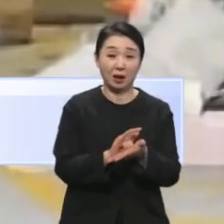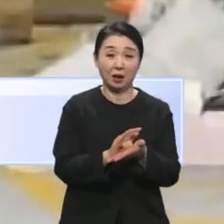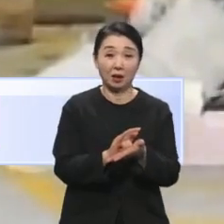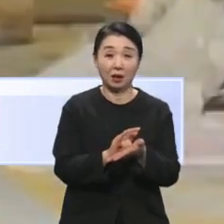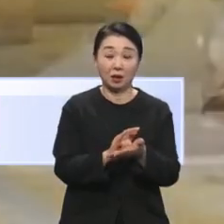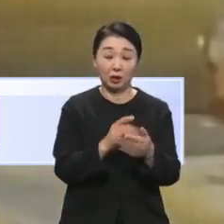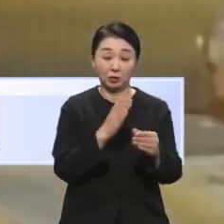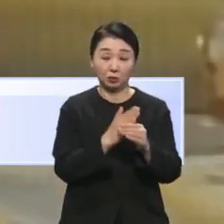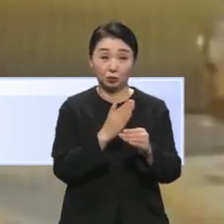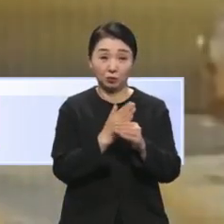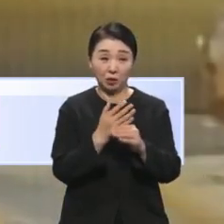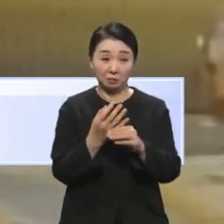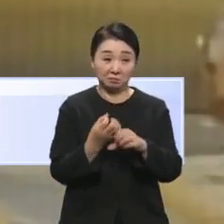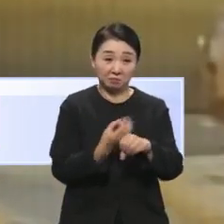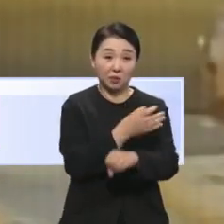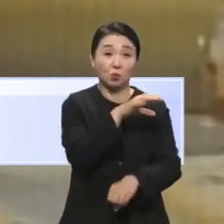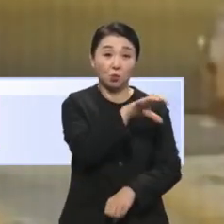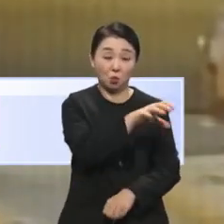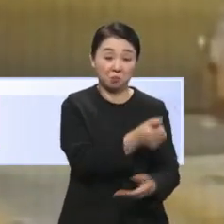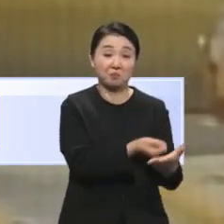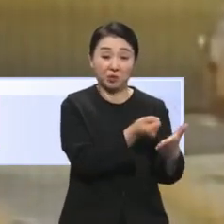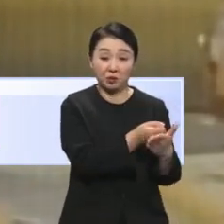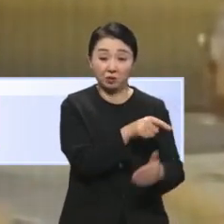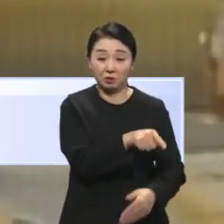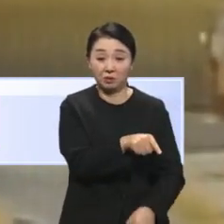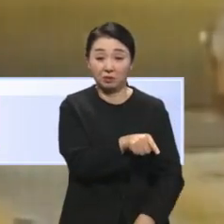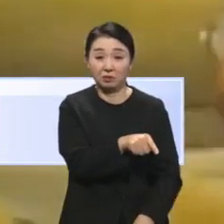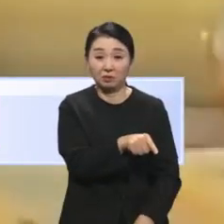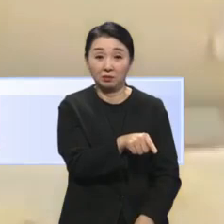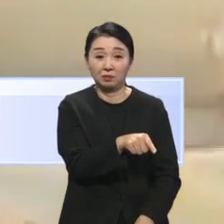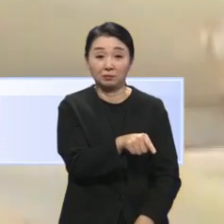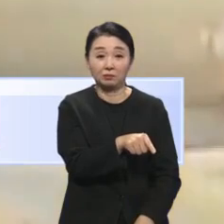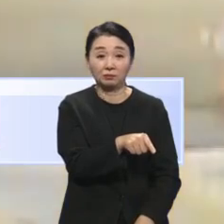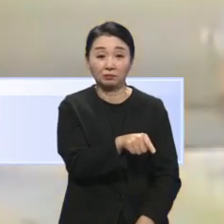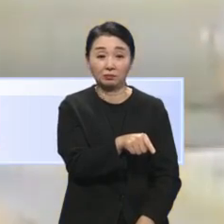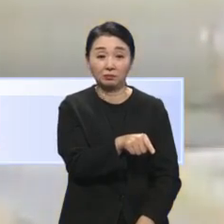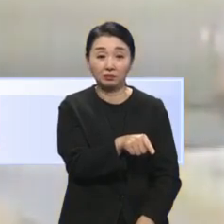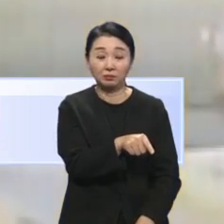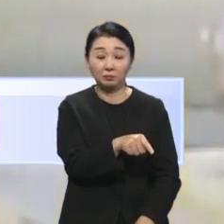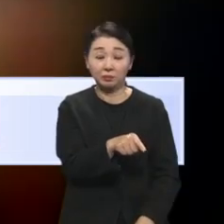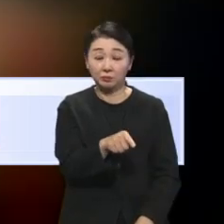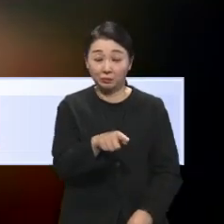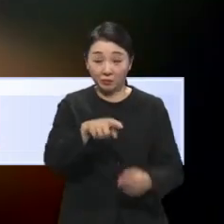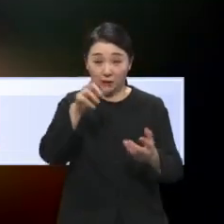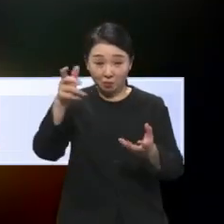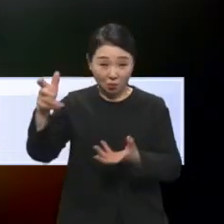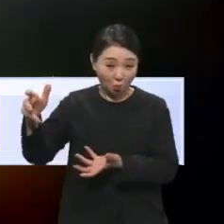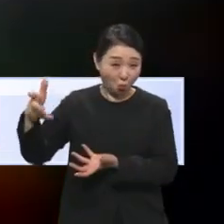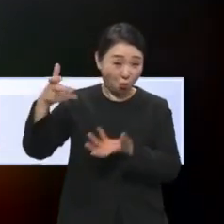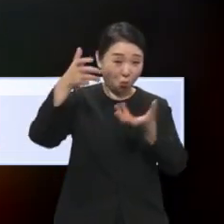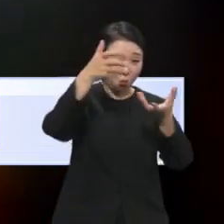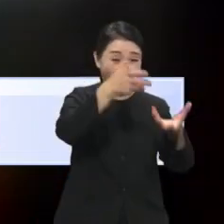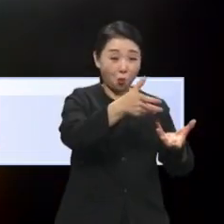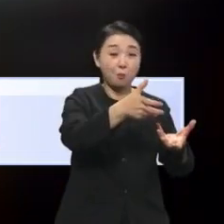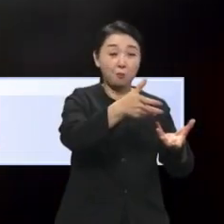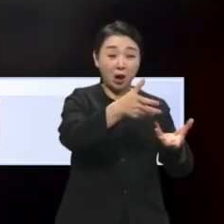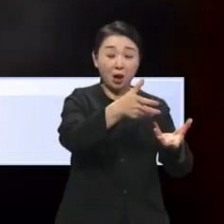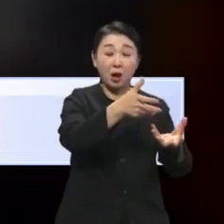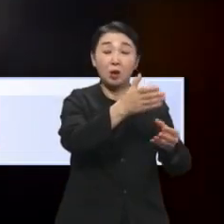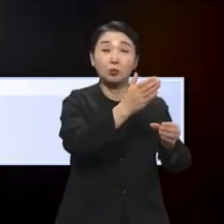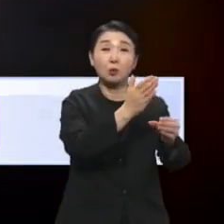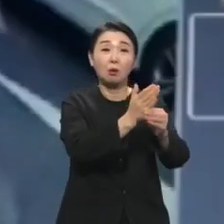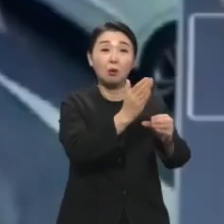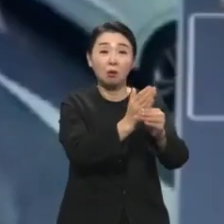중간 배송 장소 를 또 택했습니다 그래서 한번에 그곳을 옮기고 나서 그다음에 또 거점